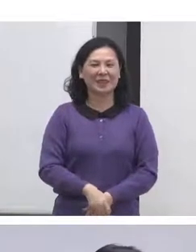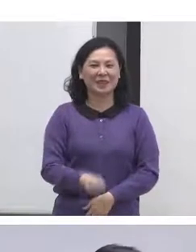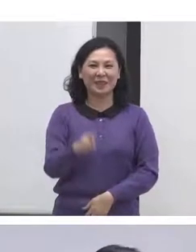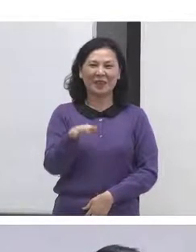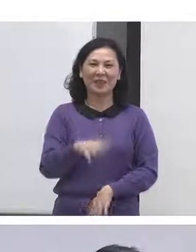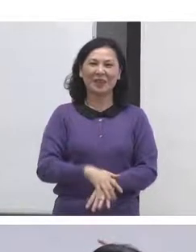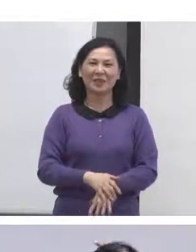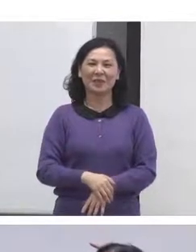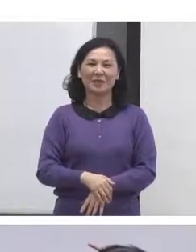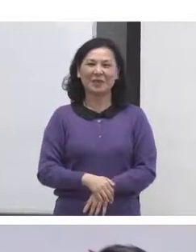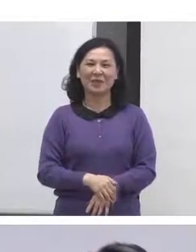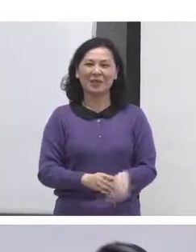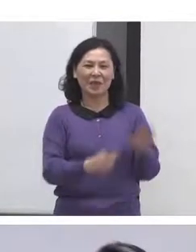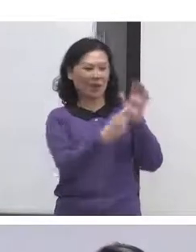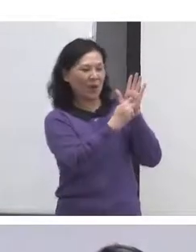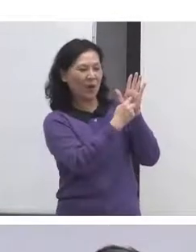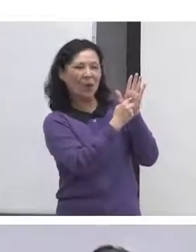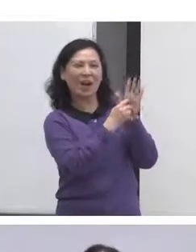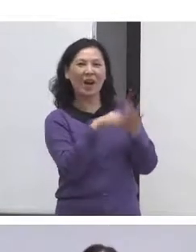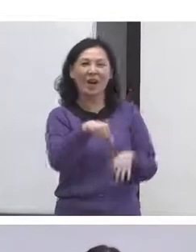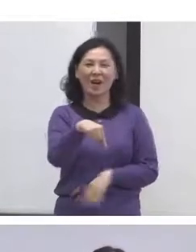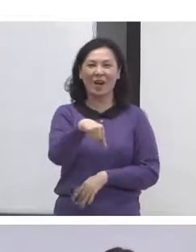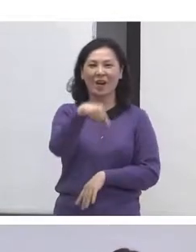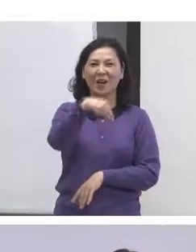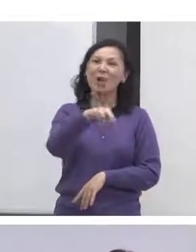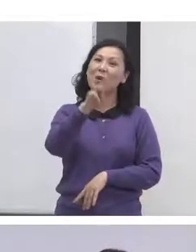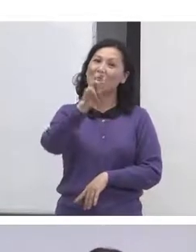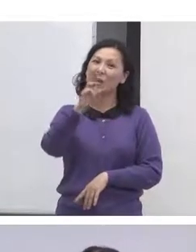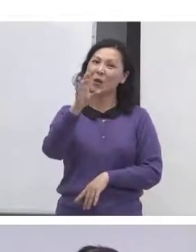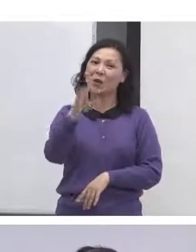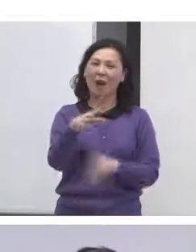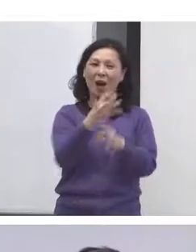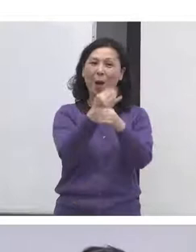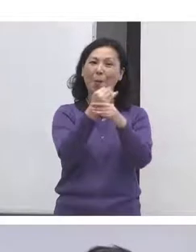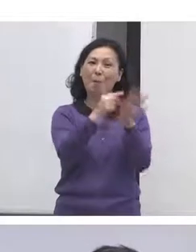code 在哪里啊？哦，我傻了，